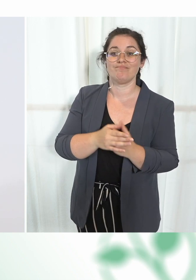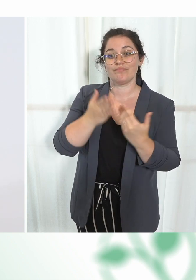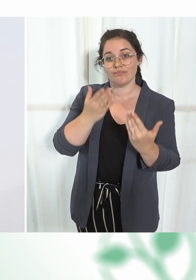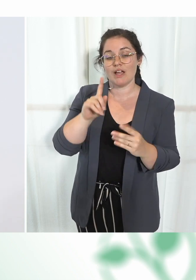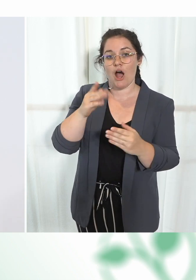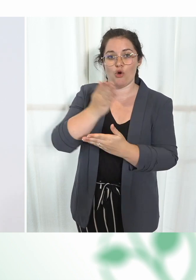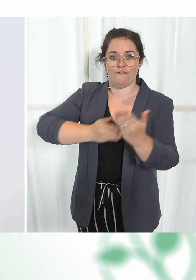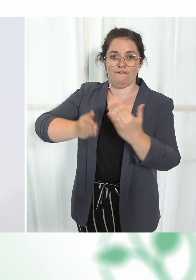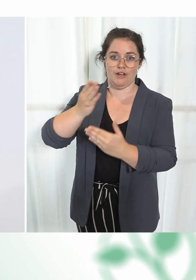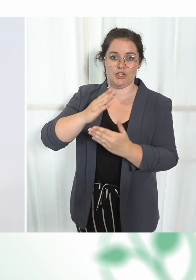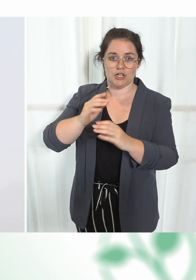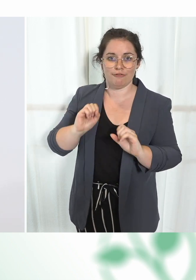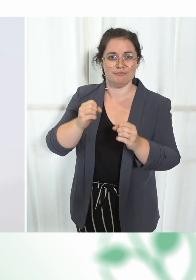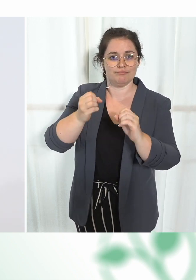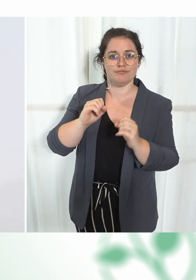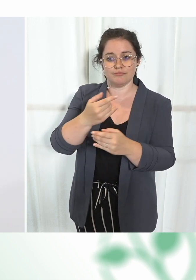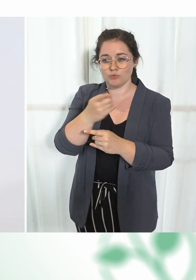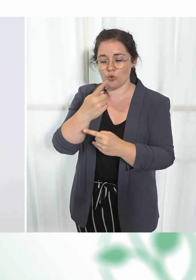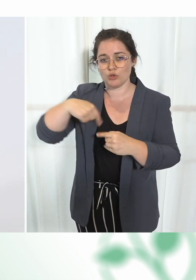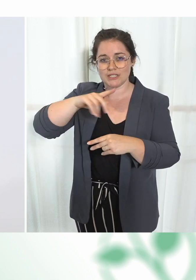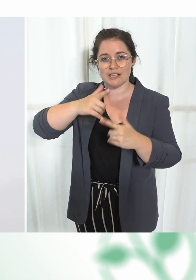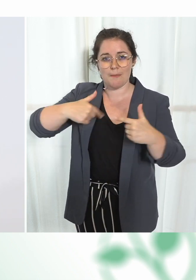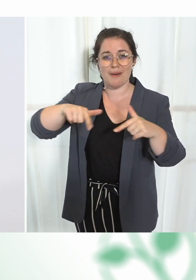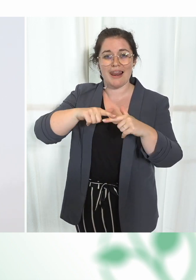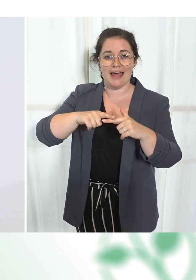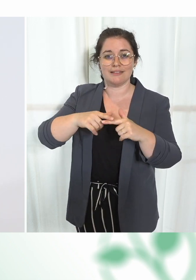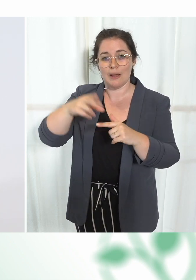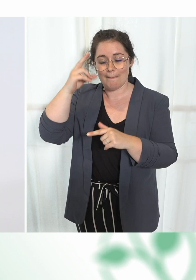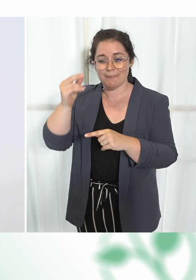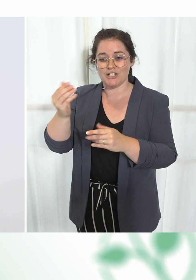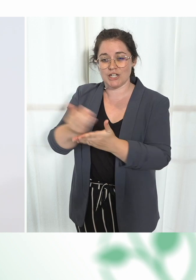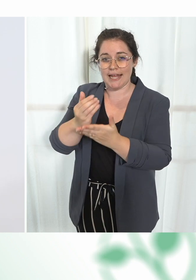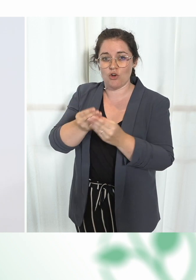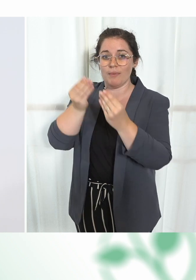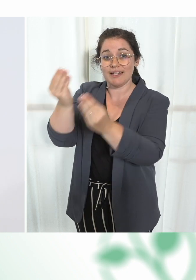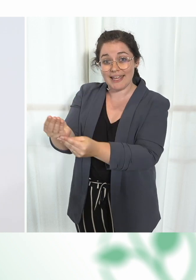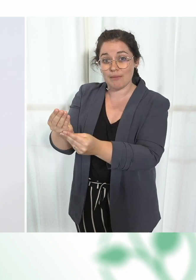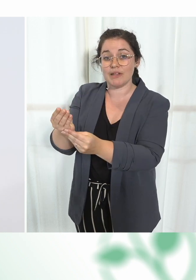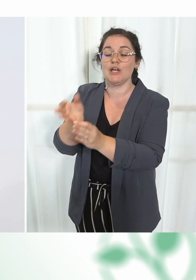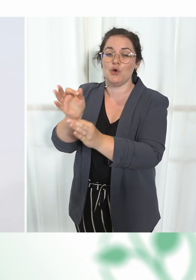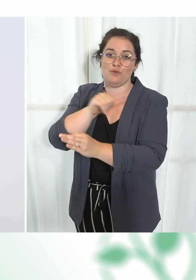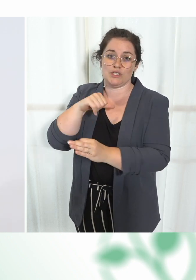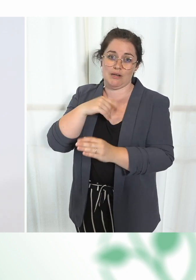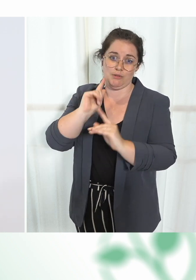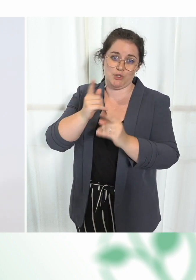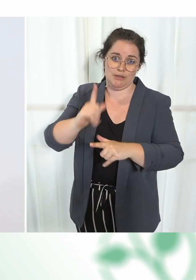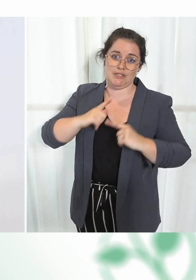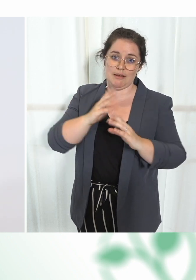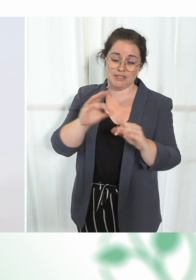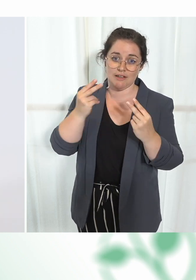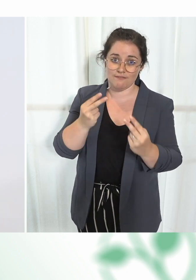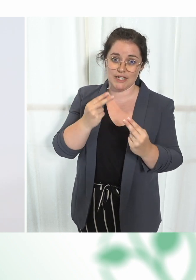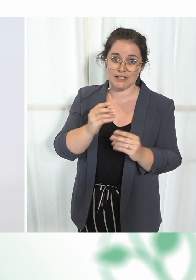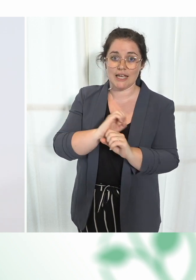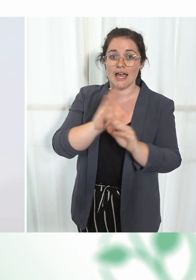die Wirtschaft ankurbeln in unserem Land, Menschen ein Einkommen geben, was für das selbstbestimmte Leben wichtig ist, das haben wir heute schon gehört. Und natürlich gibt es